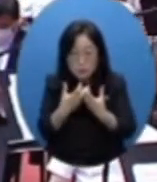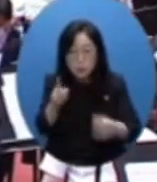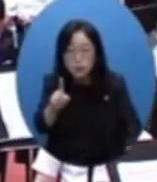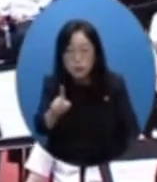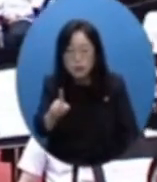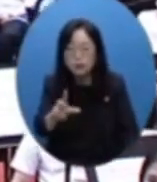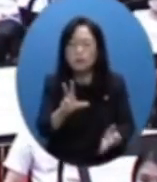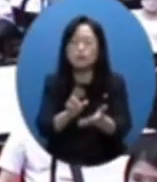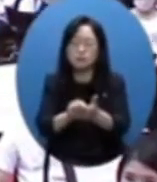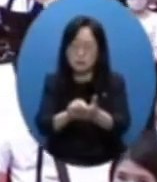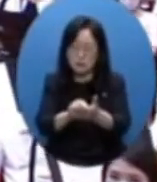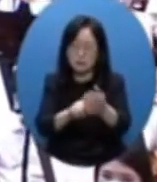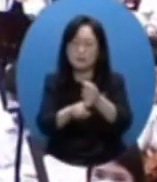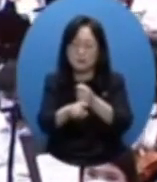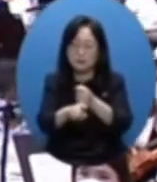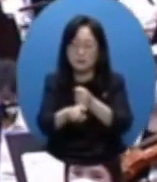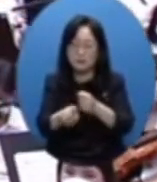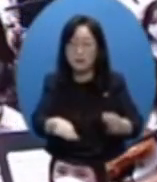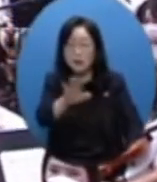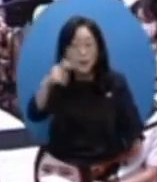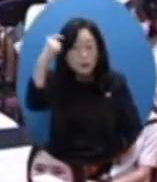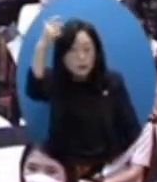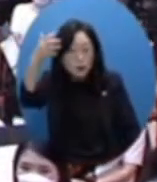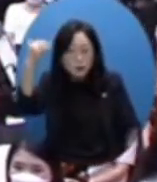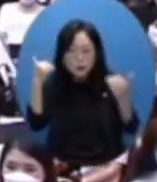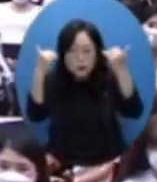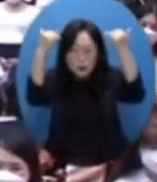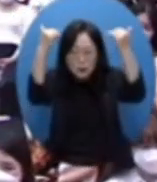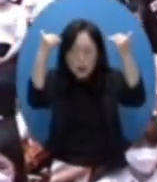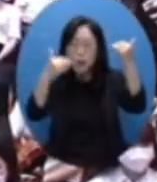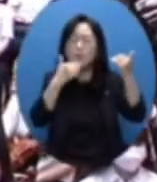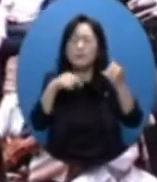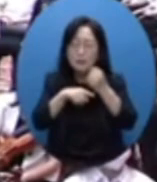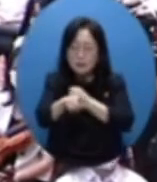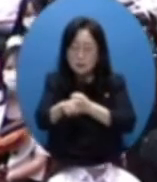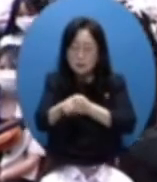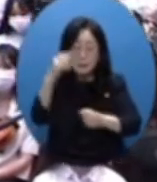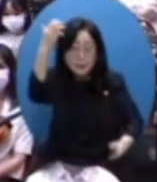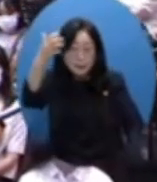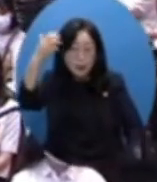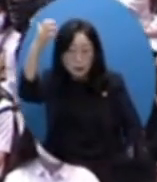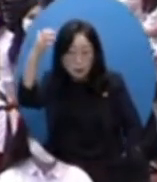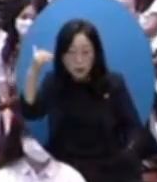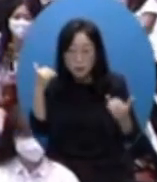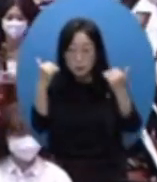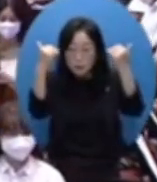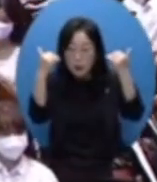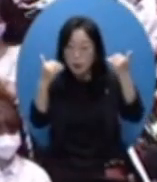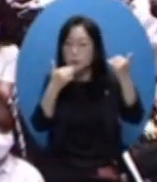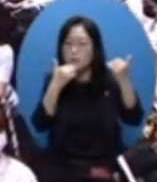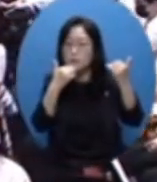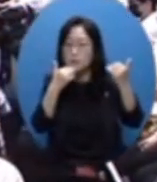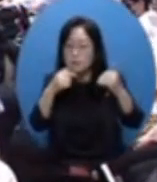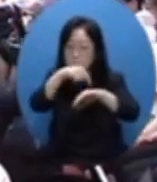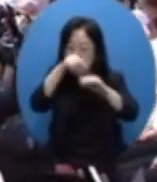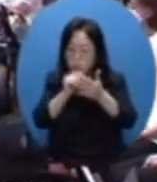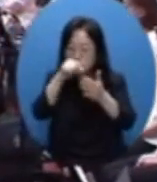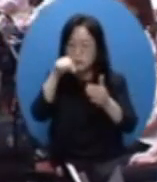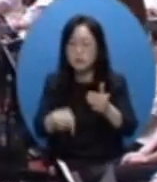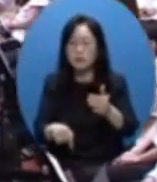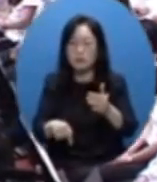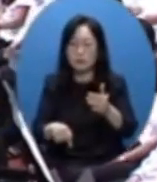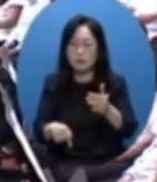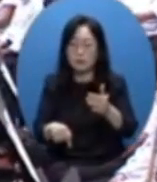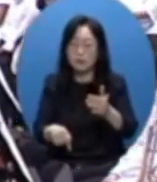문제가 있는 것입니다 우리가 영적으로 성장하지 않아서 그렇습니다 여기서 로 성장을 하지 않으니까 을 내 마음속에